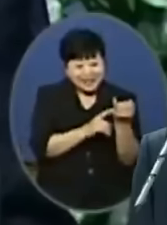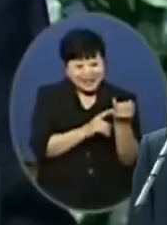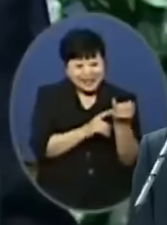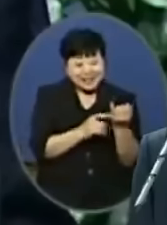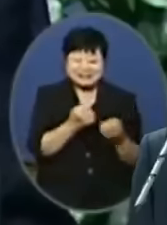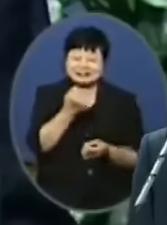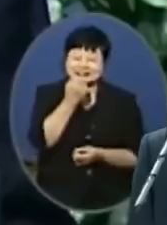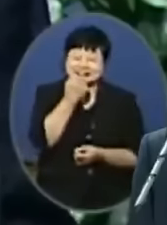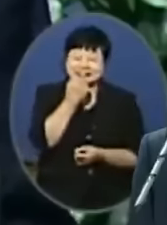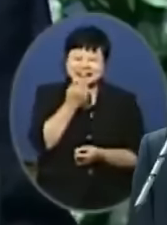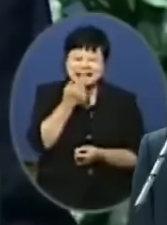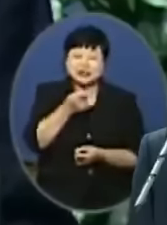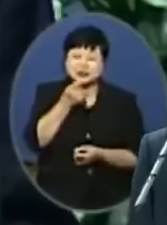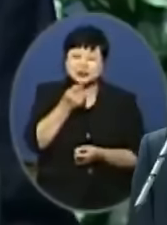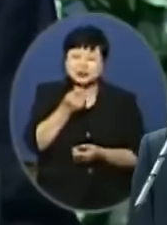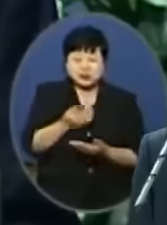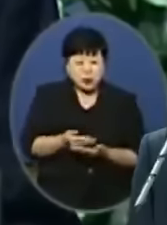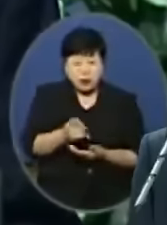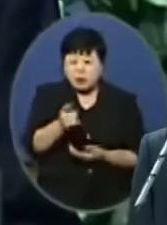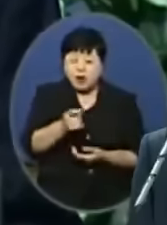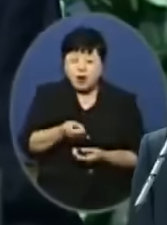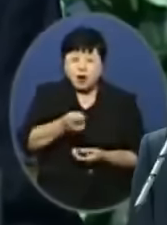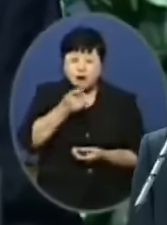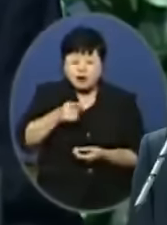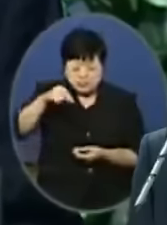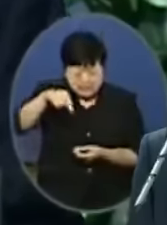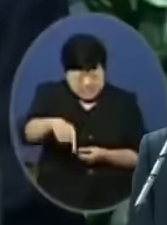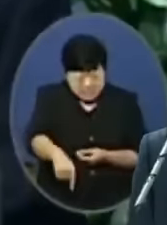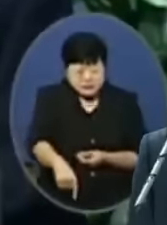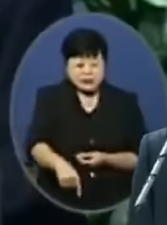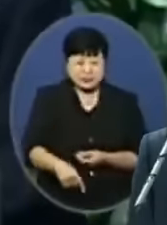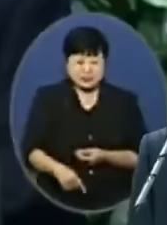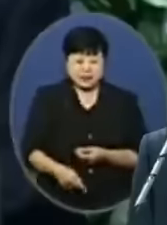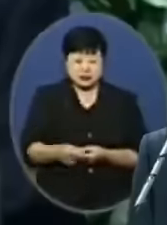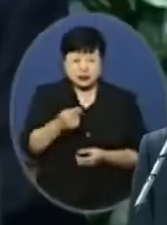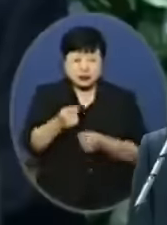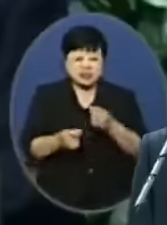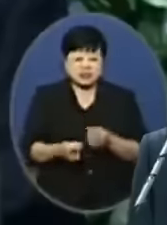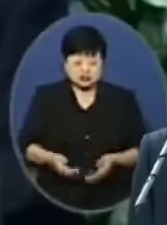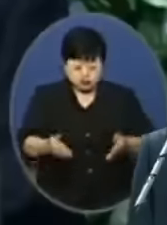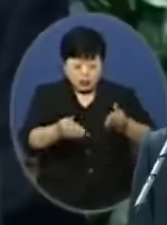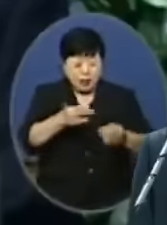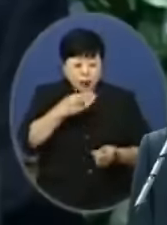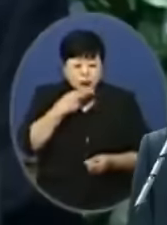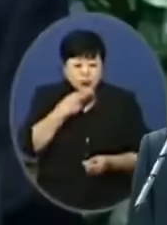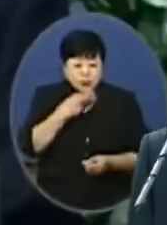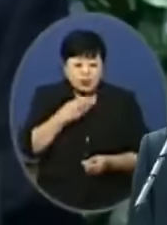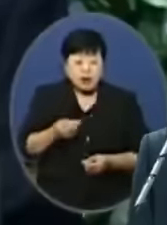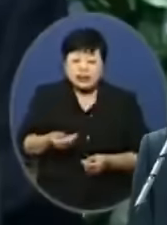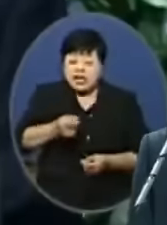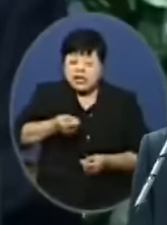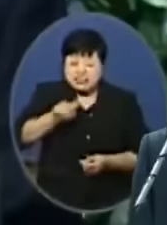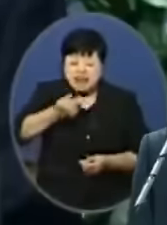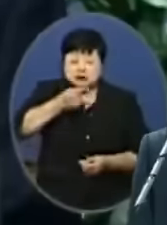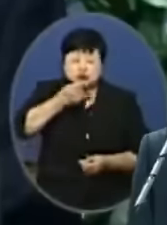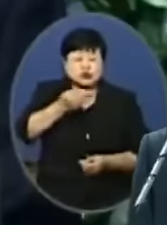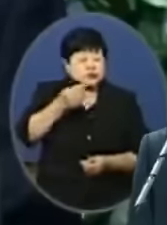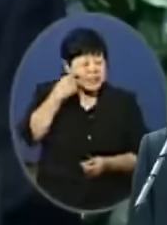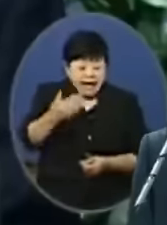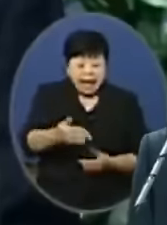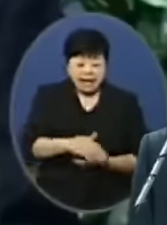받아서 비웃으며 생수를 주다니요, 이 물이 얼마나 깊은데 당신 물길에는 두레박도 없으면서 무슨 생수를 나에게 준단